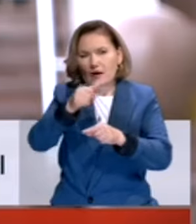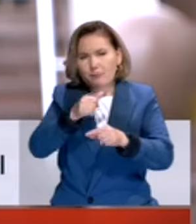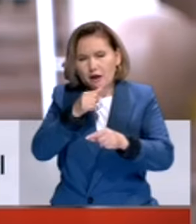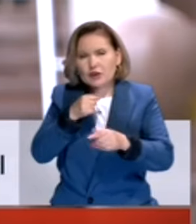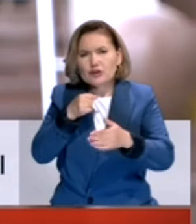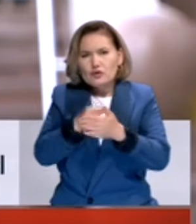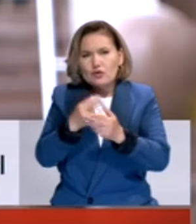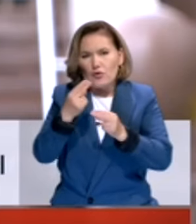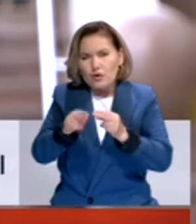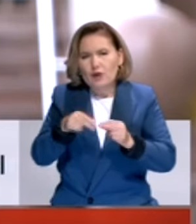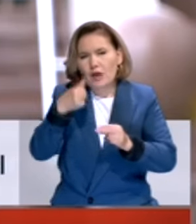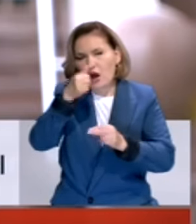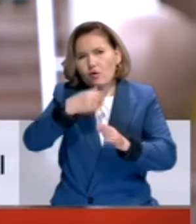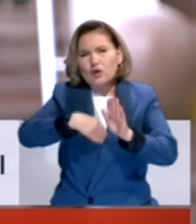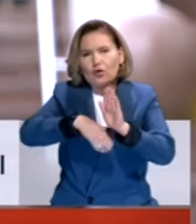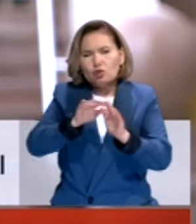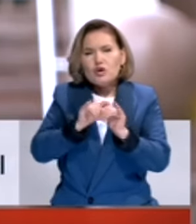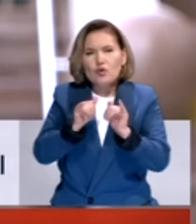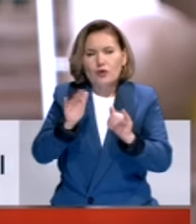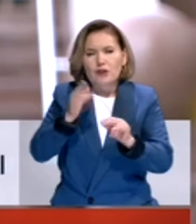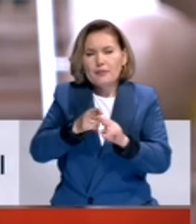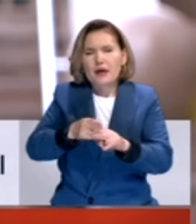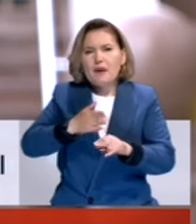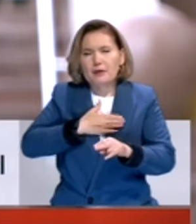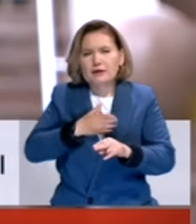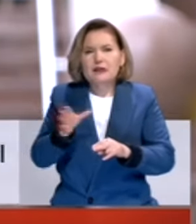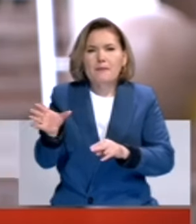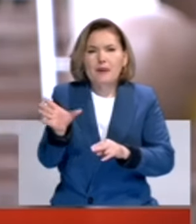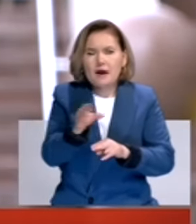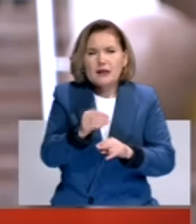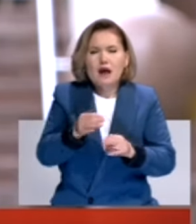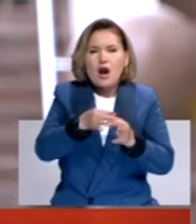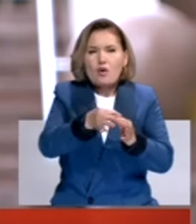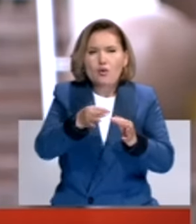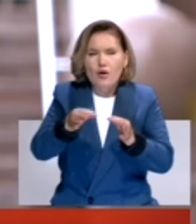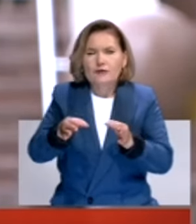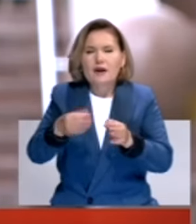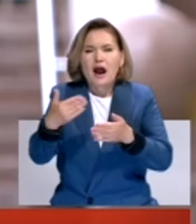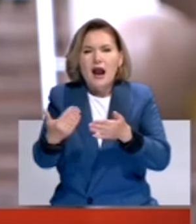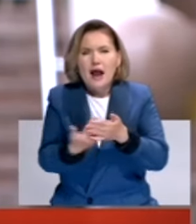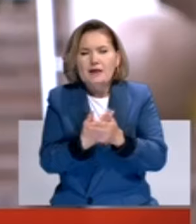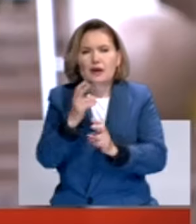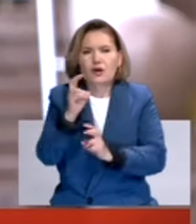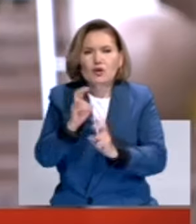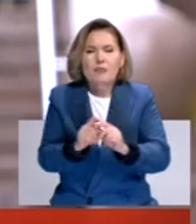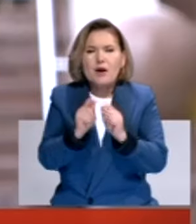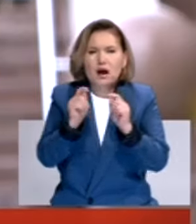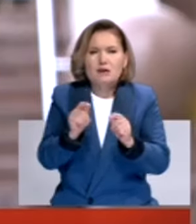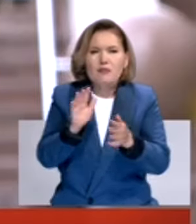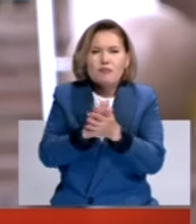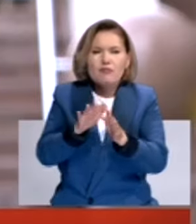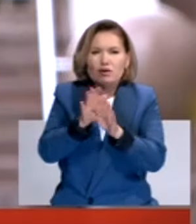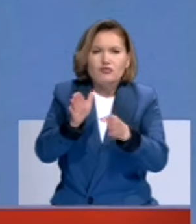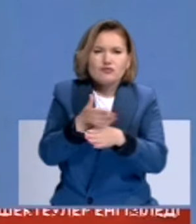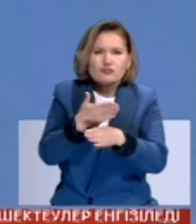дейін жағдай түбегейлі өзгереді. Осылайша біз барлық өңірлерді қайта өңдеу жобаларын іске асырамыз.